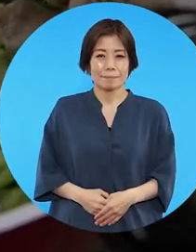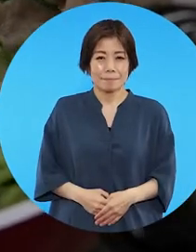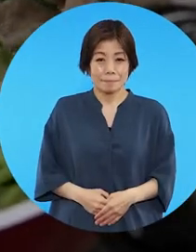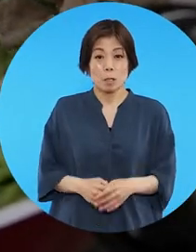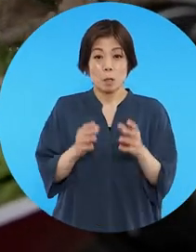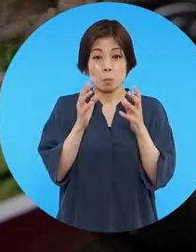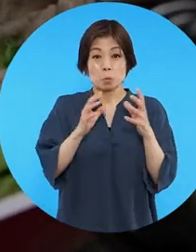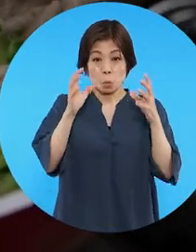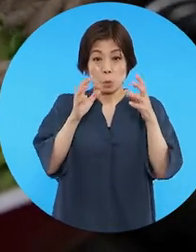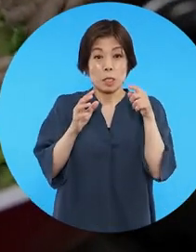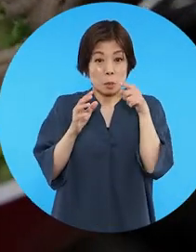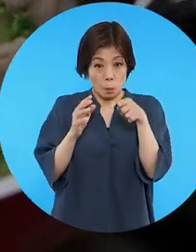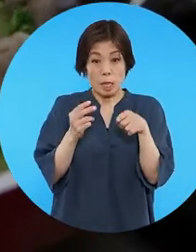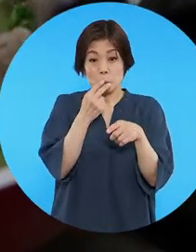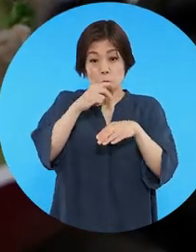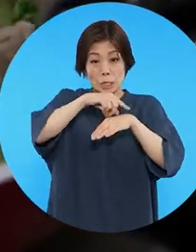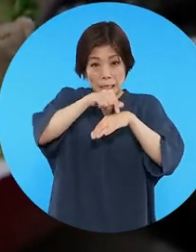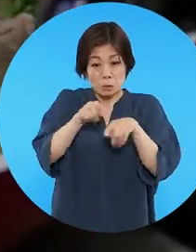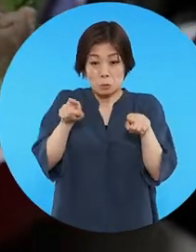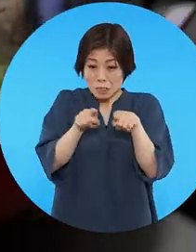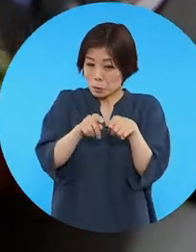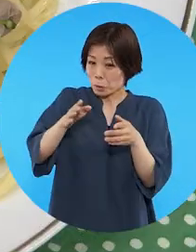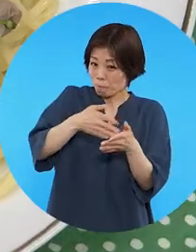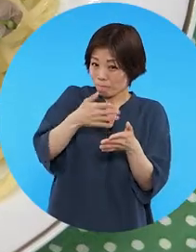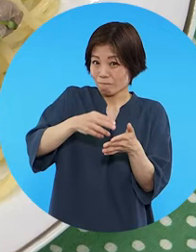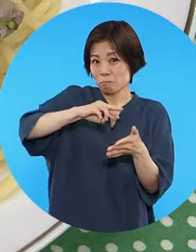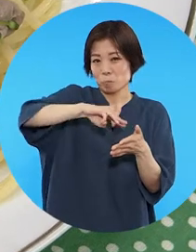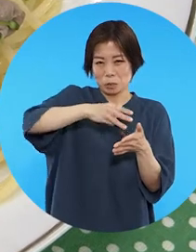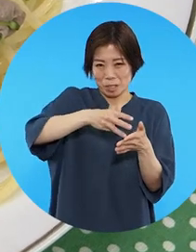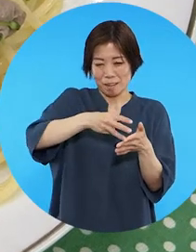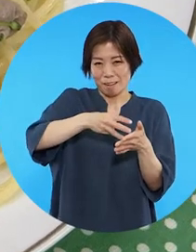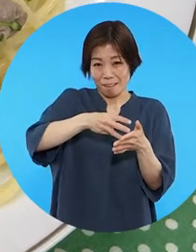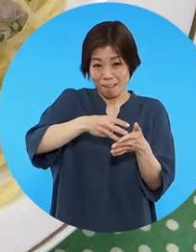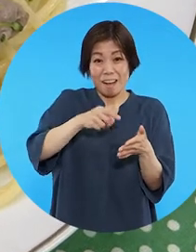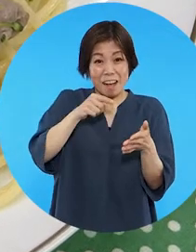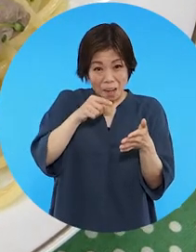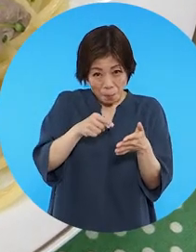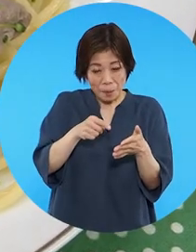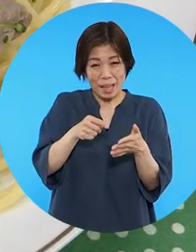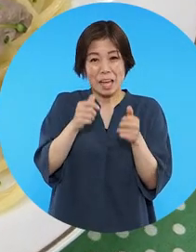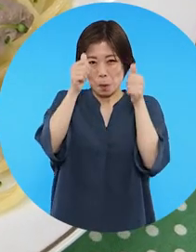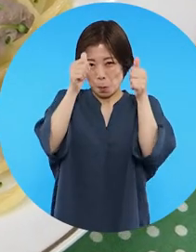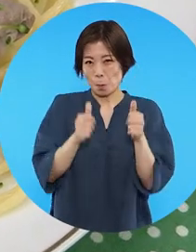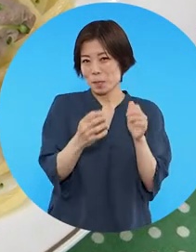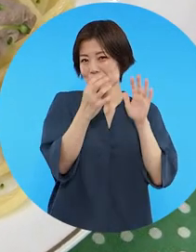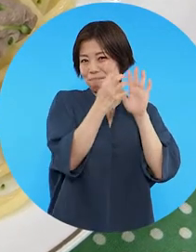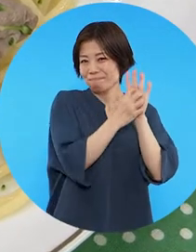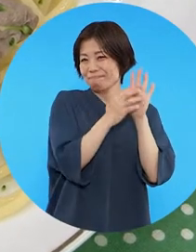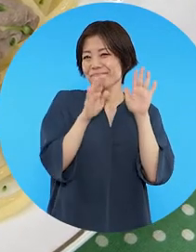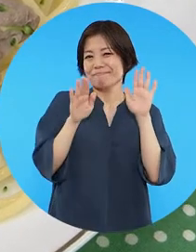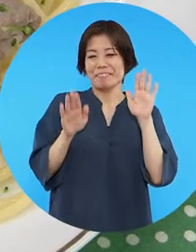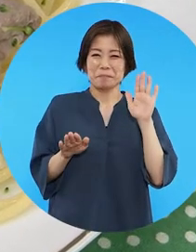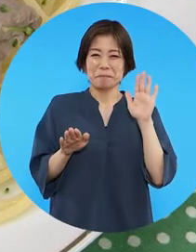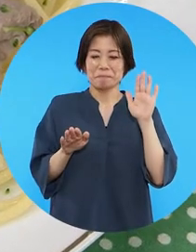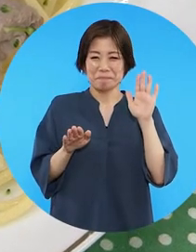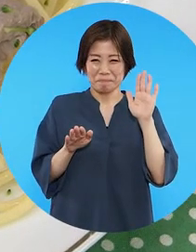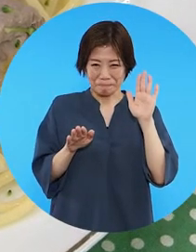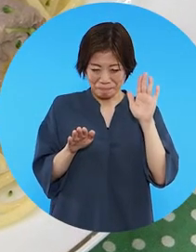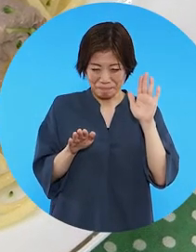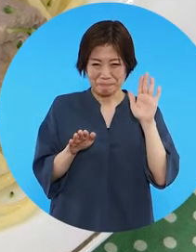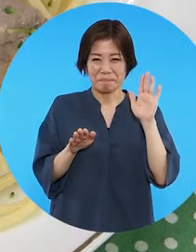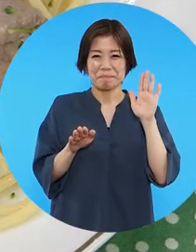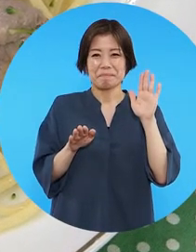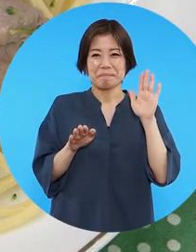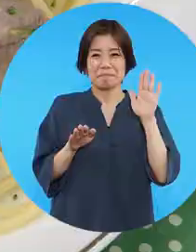ブロッコリーの房は豚肉と一緒に炒めてパスタに。こちらも区ホームページでレシピを紹介しています